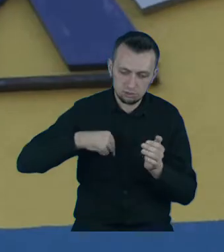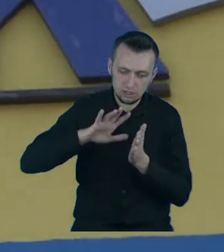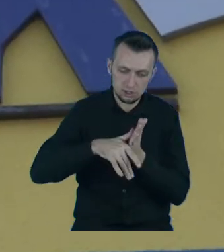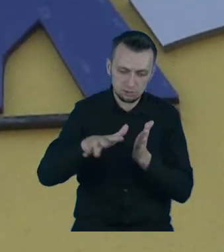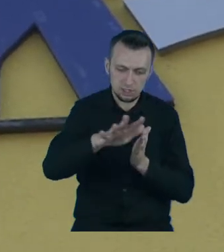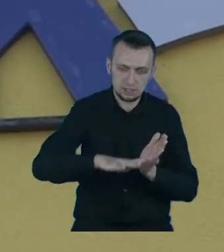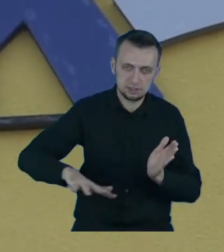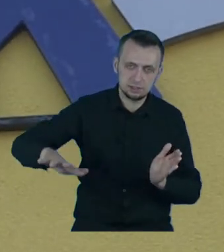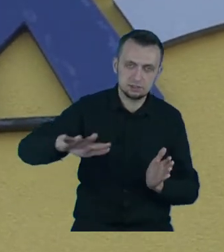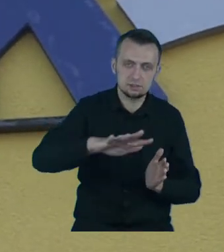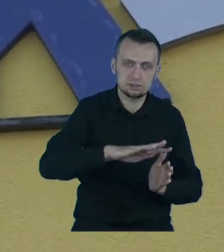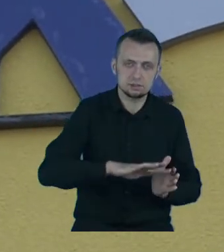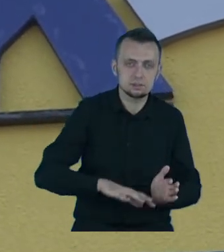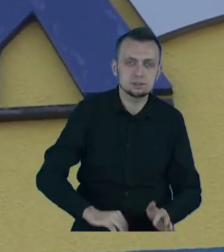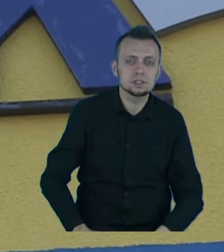liniach komunikacji miejskiej.